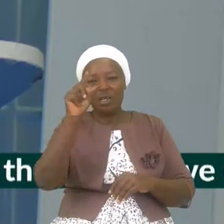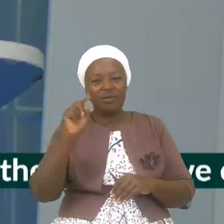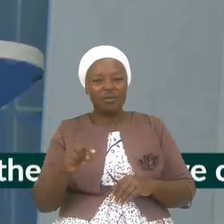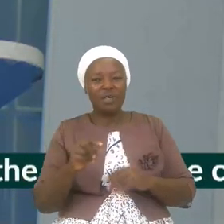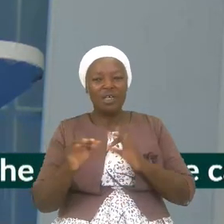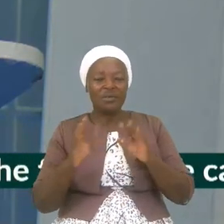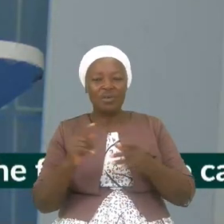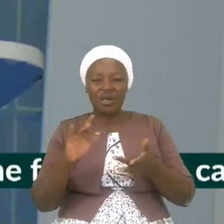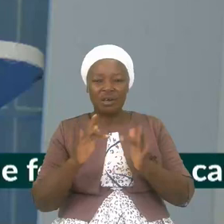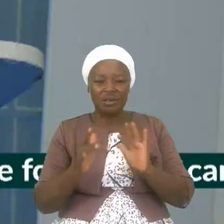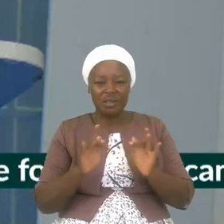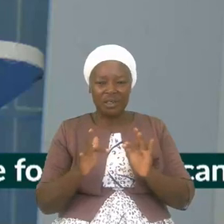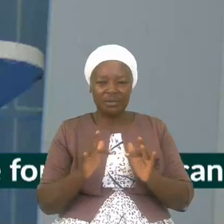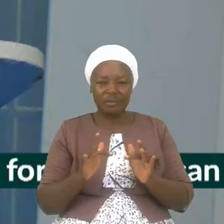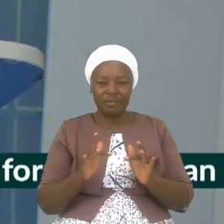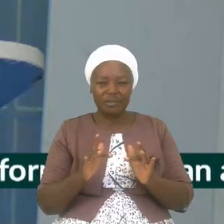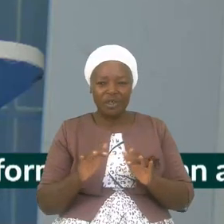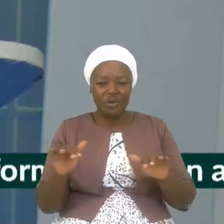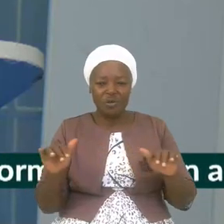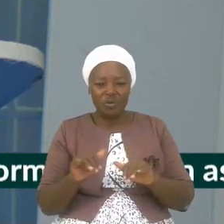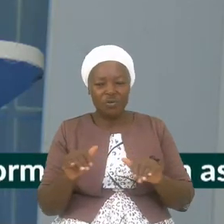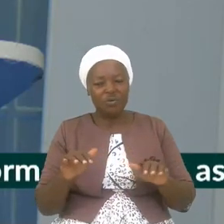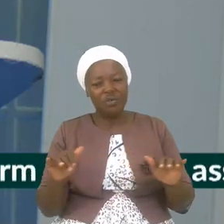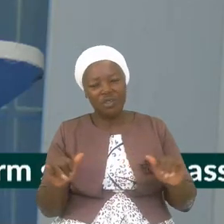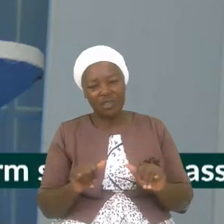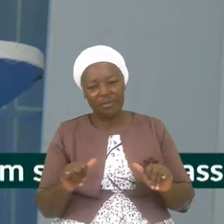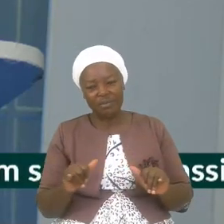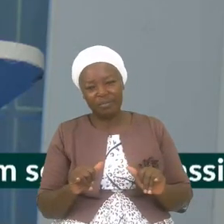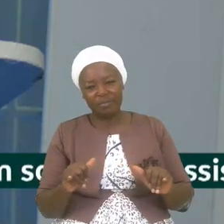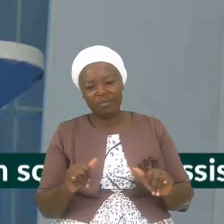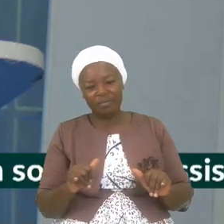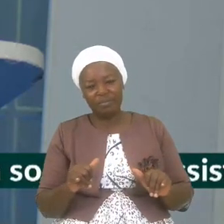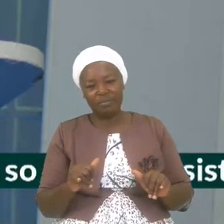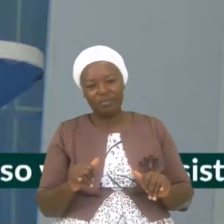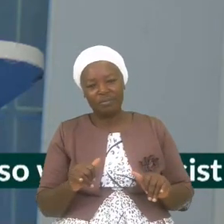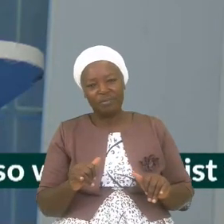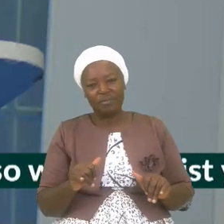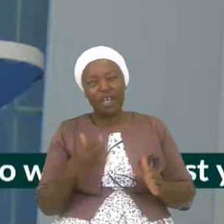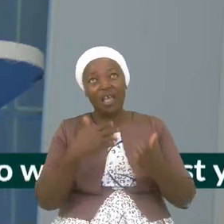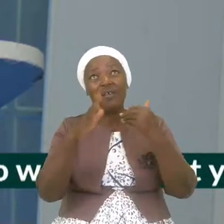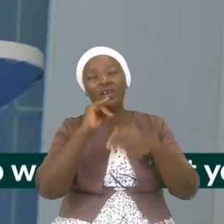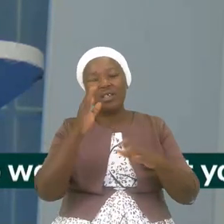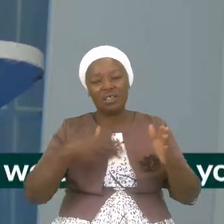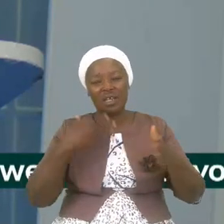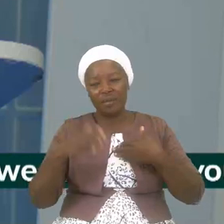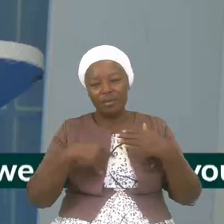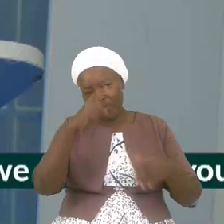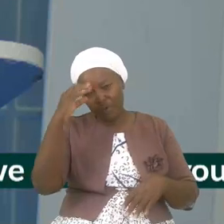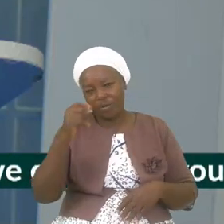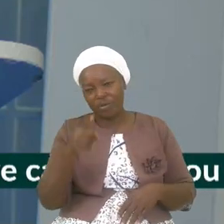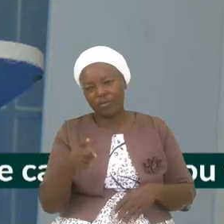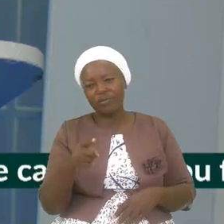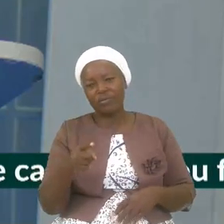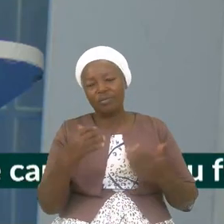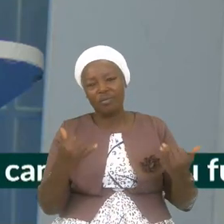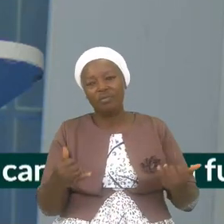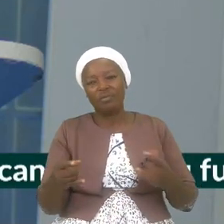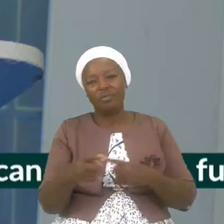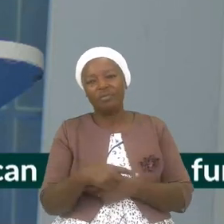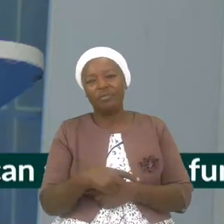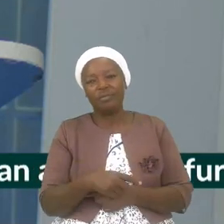Alors, si tu es en ligne, fais la même chose. Le ciel se réjouit à cause de toi aujourd'hui.